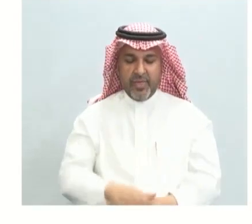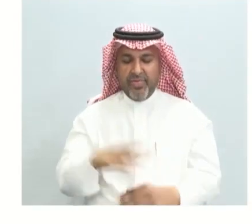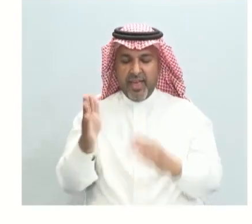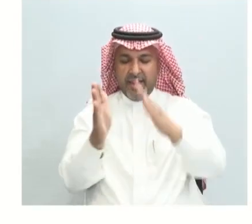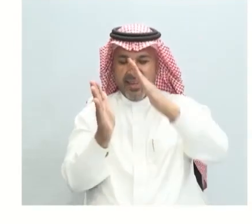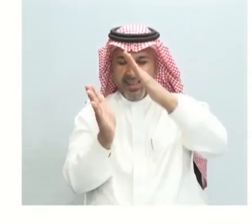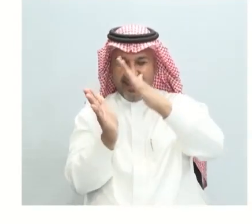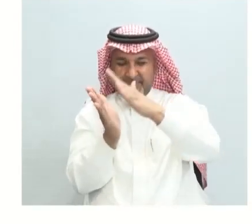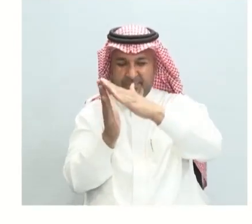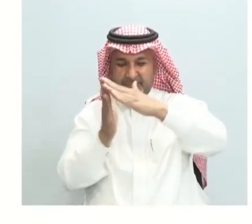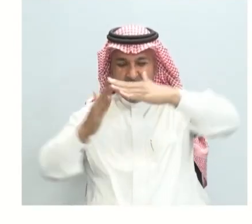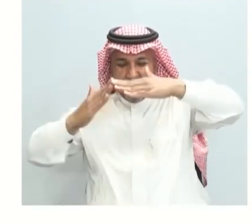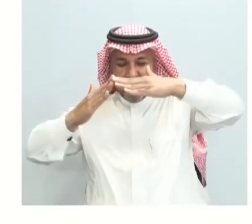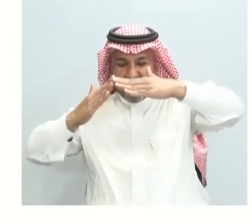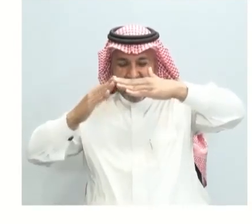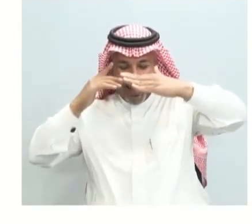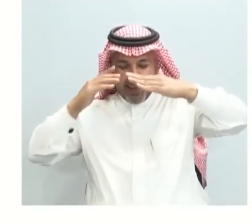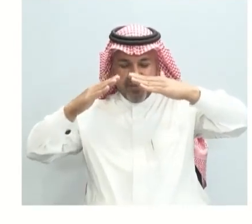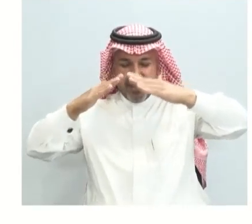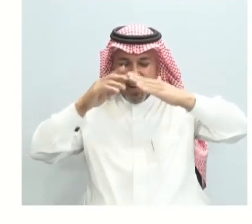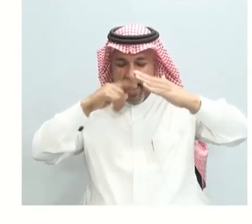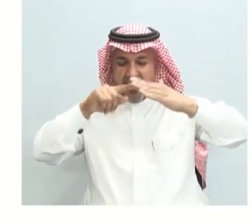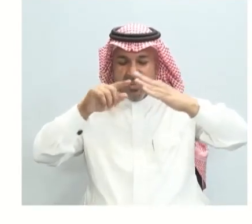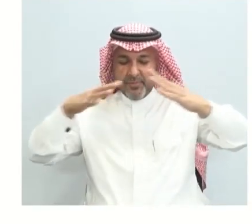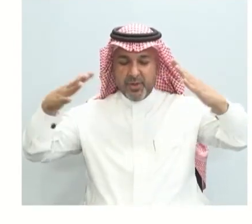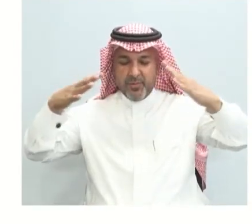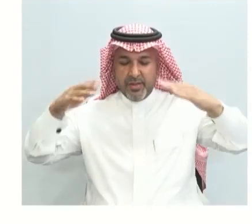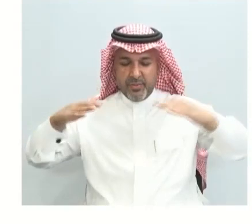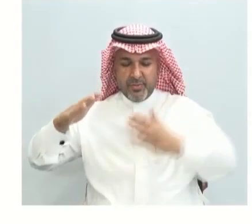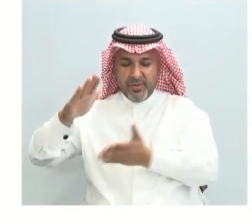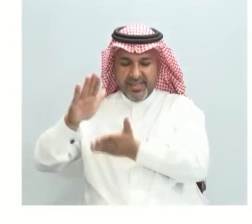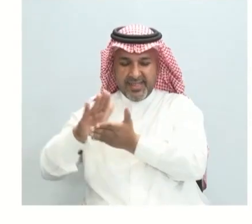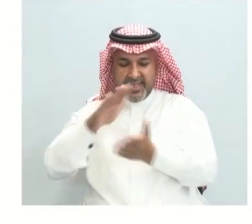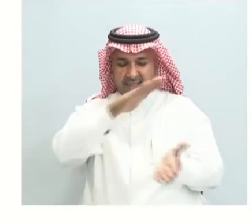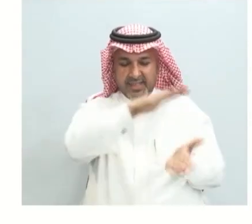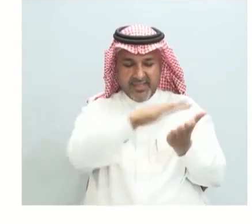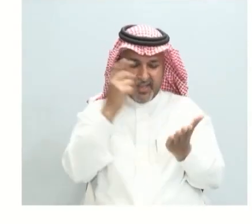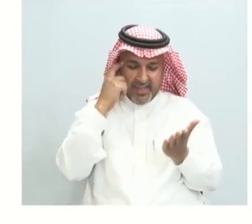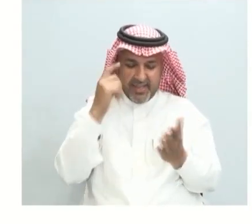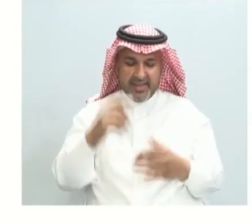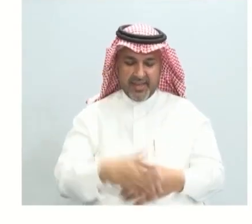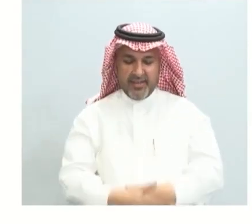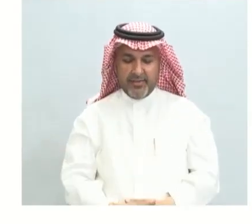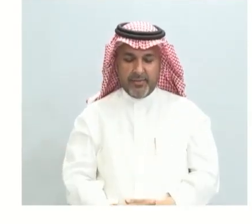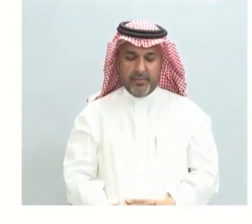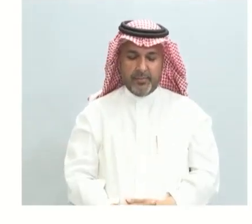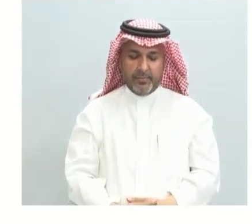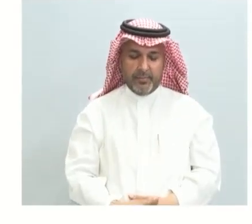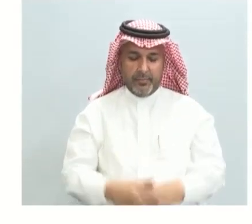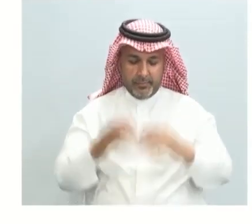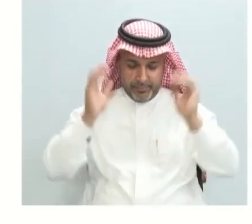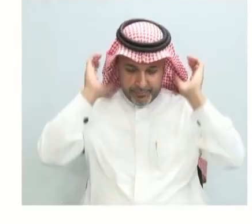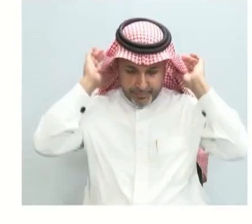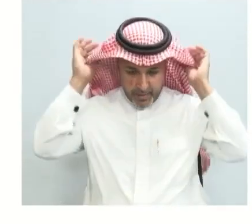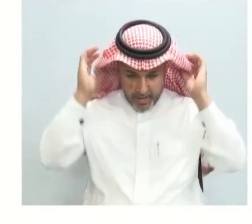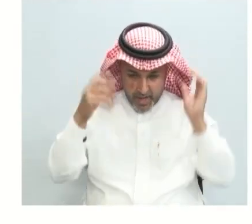حادات لذلك دائما اذا كنت تحب تستخدم قانون الجيب فابدا بالزوايا الصغار ابدا بالزوايا الصغار لان الزوايا الصغار مضمون